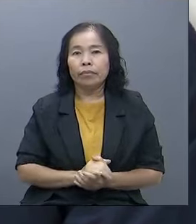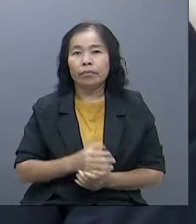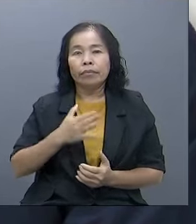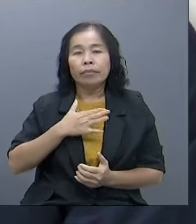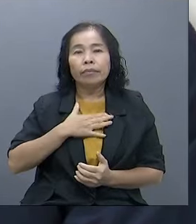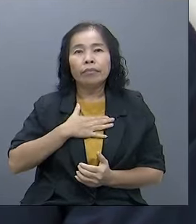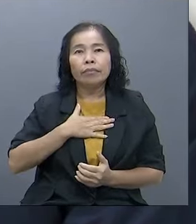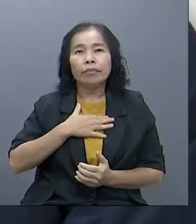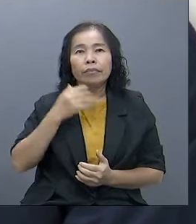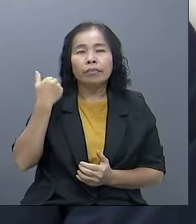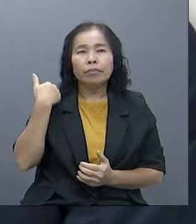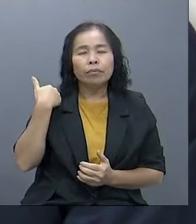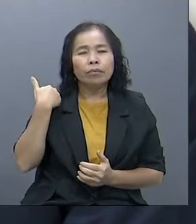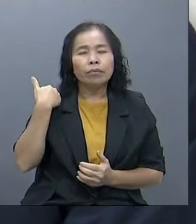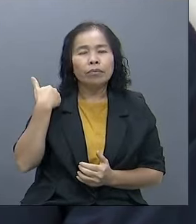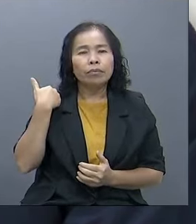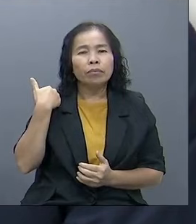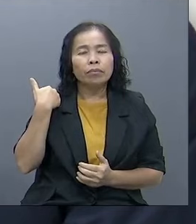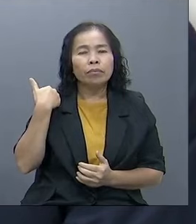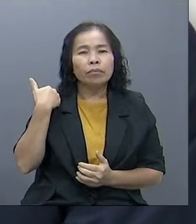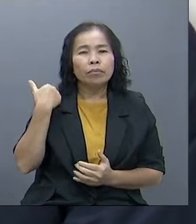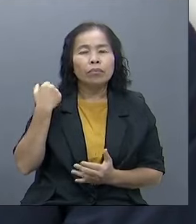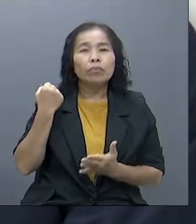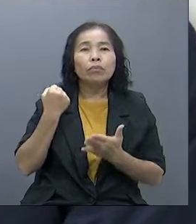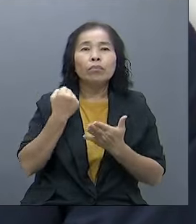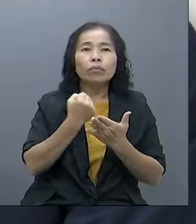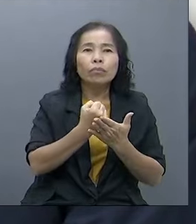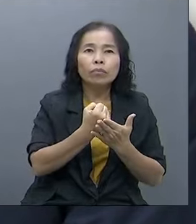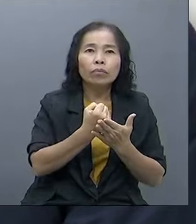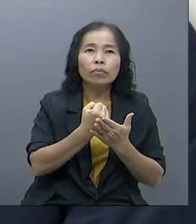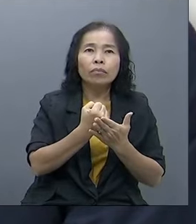นย์อำนวยการนะครับจะอยู่ถัดลงไป